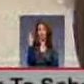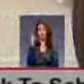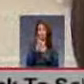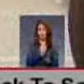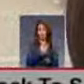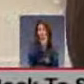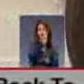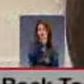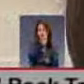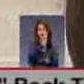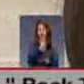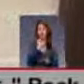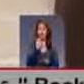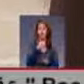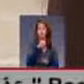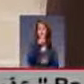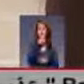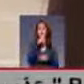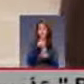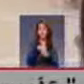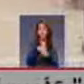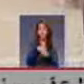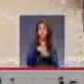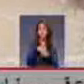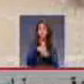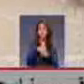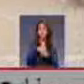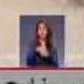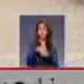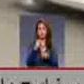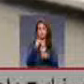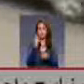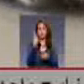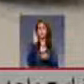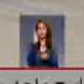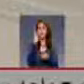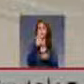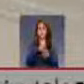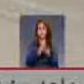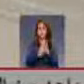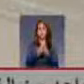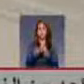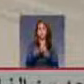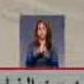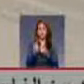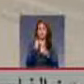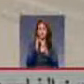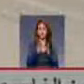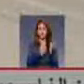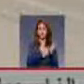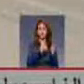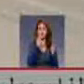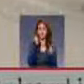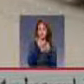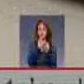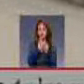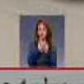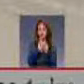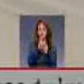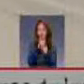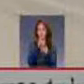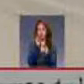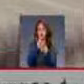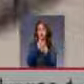المعاشات، قال لك لا هتبدأ من يناير بس. ازاي من يناير بس؟ السراعير ازاي محدش بيسأل فيها، المعمار بالذات محدش بيسأل